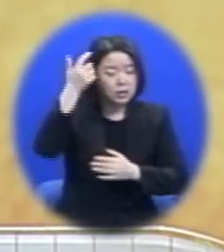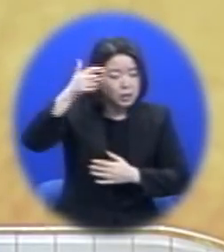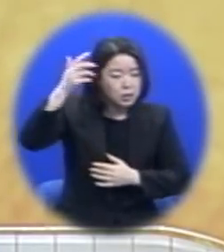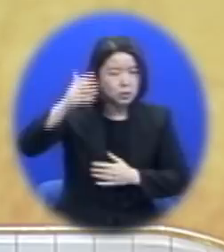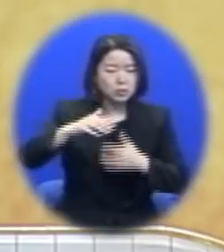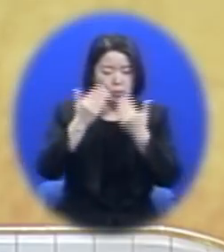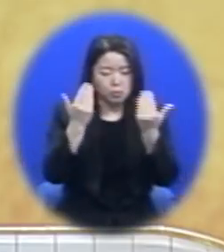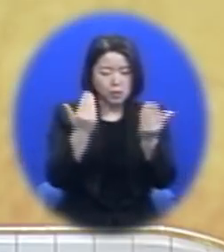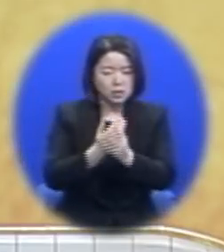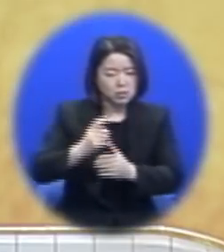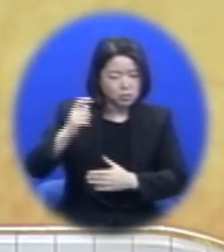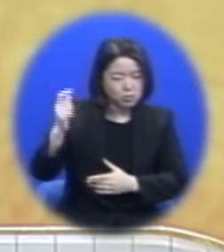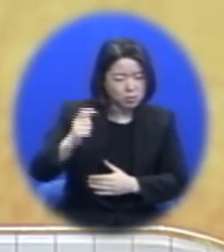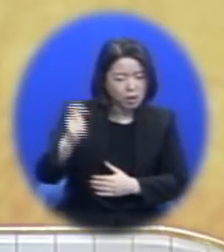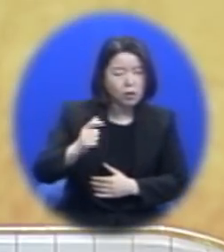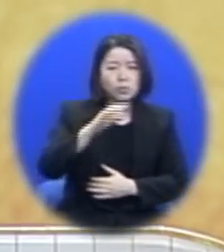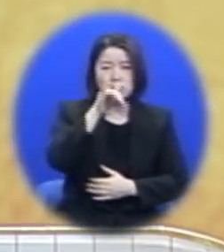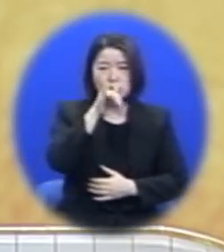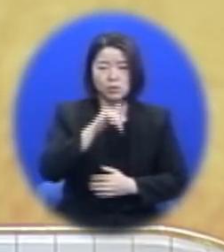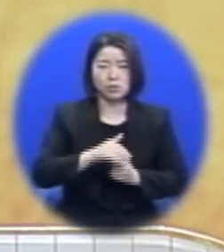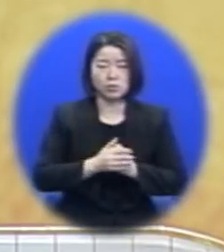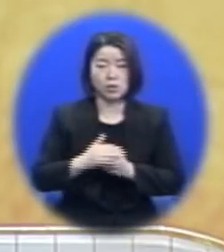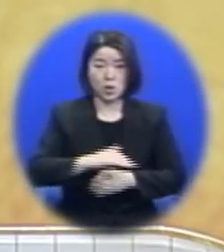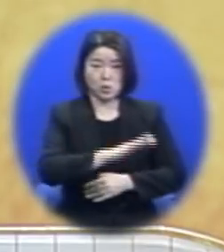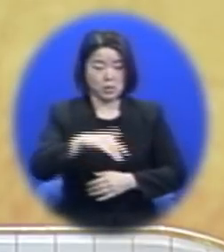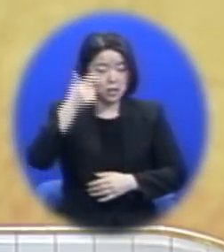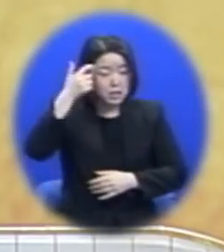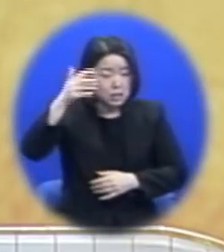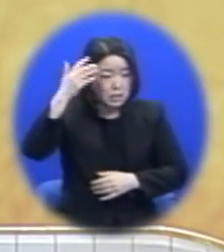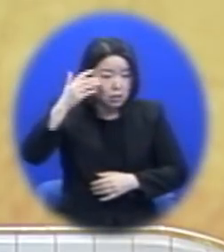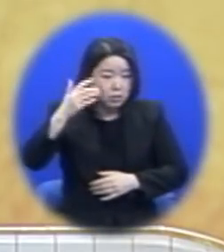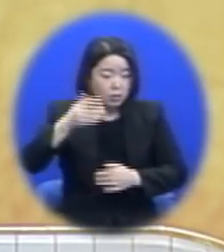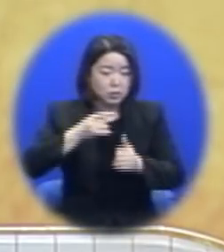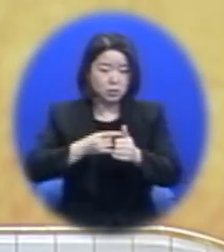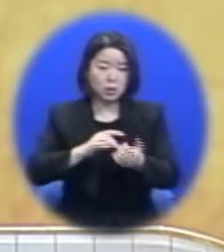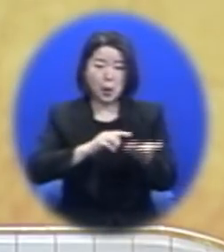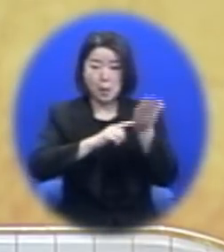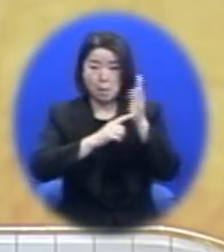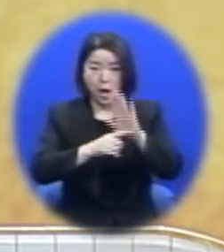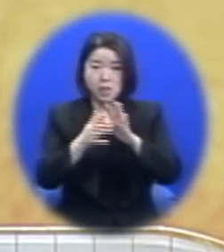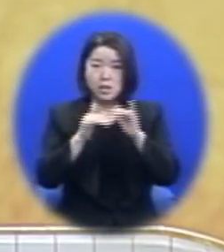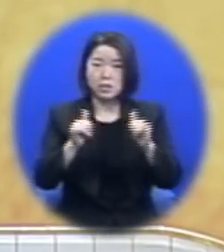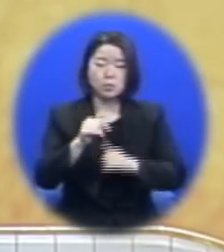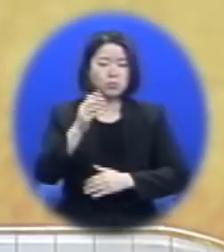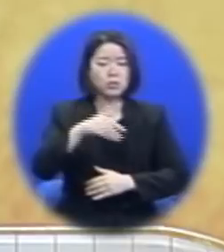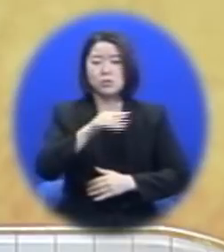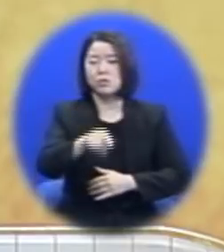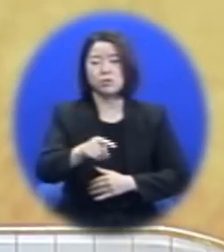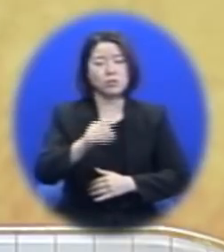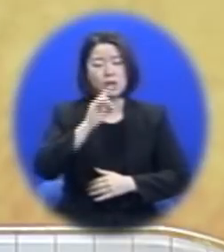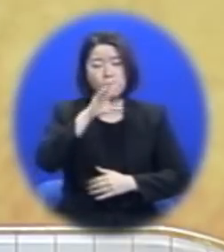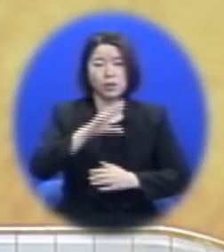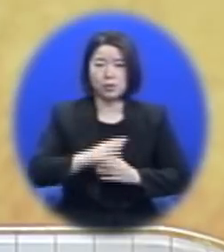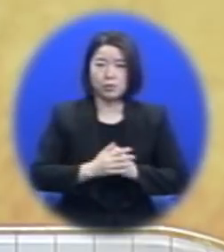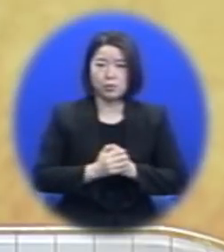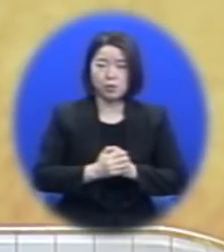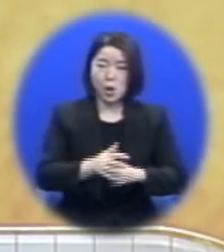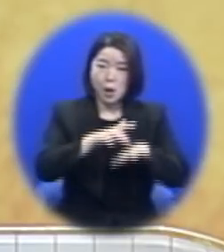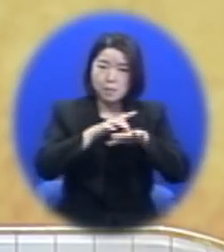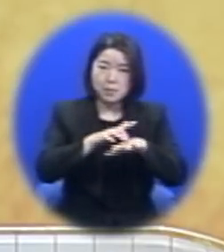있는 겁니다. 우리가 성령님께 반응하는 사람이라면 절대 그렇게 할 수가 없어요.